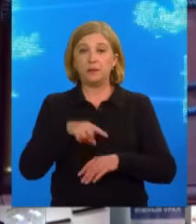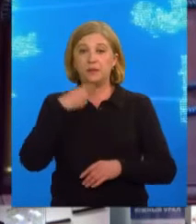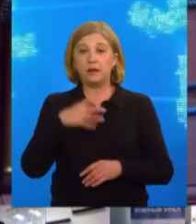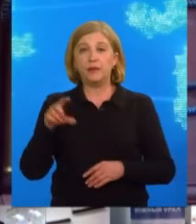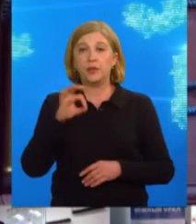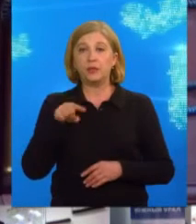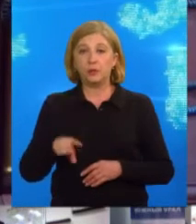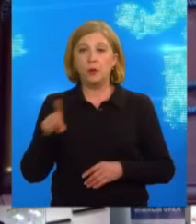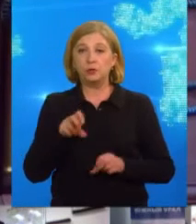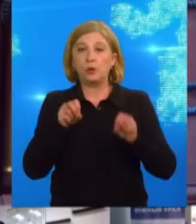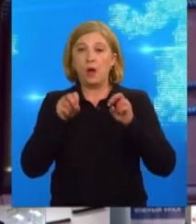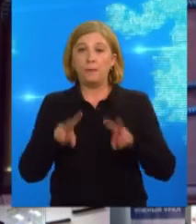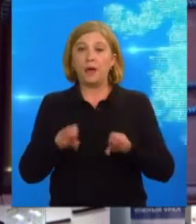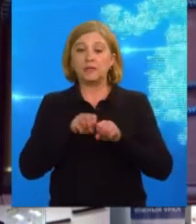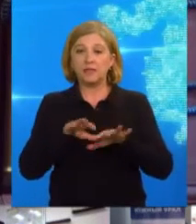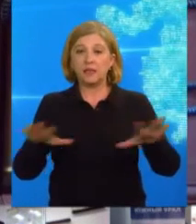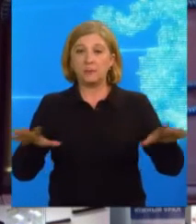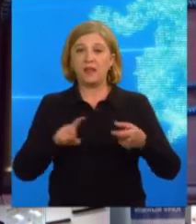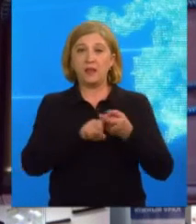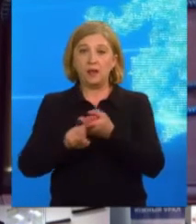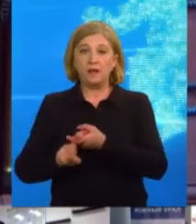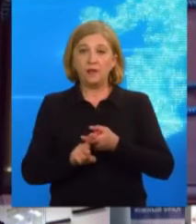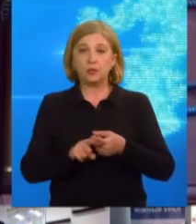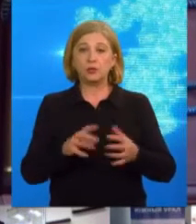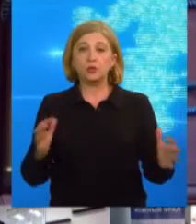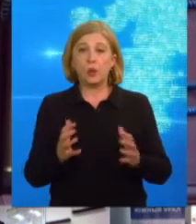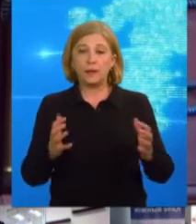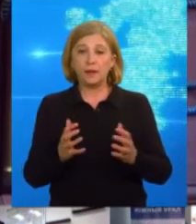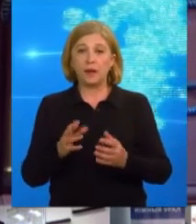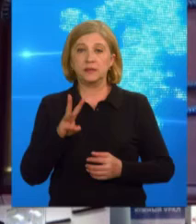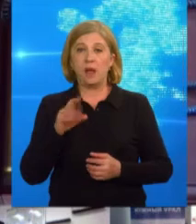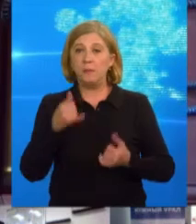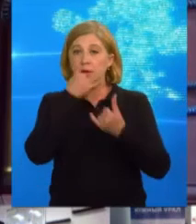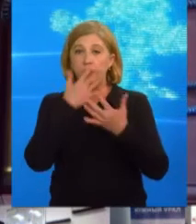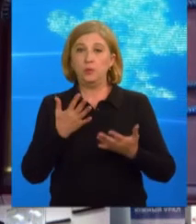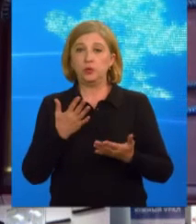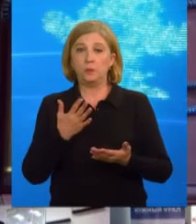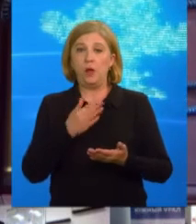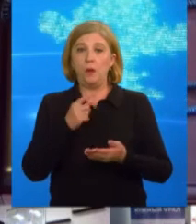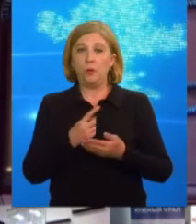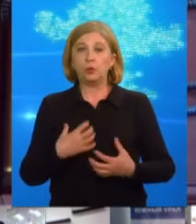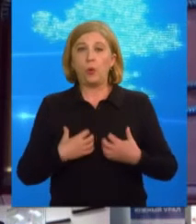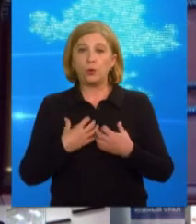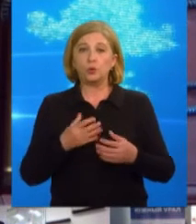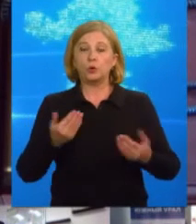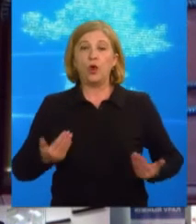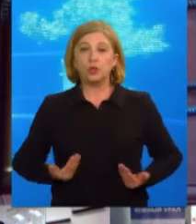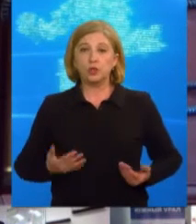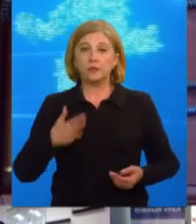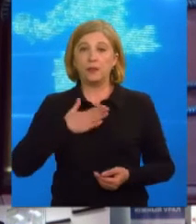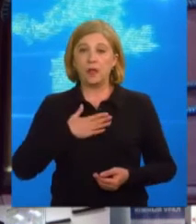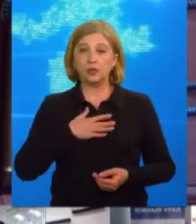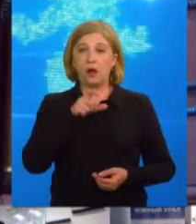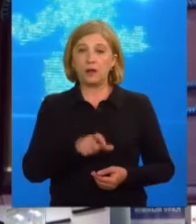том, что опасность распространения вируса сохраняется. Мы не можем ставить под угрозу жизнь наших